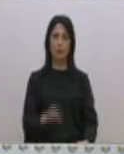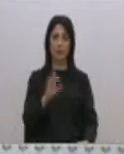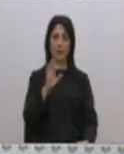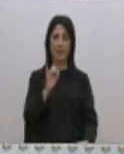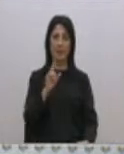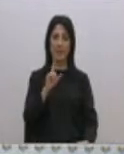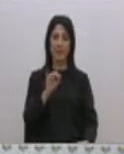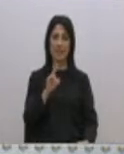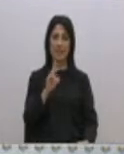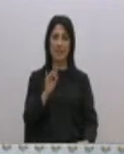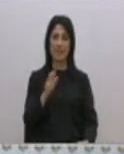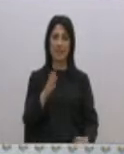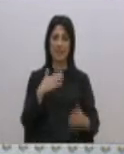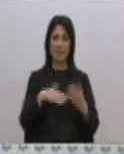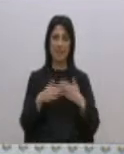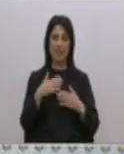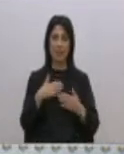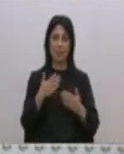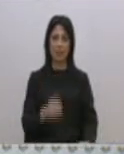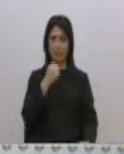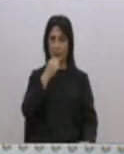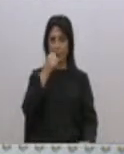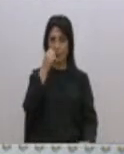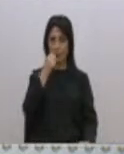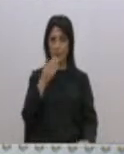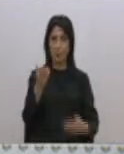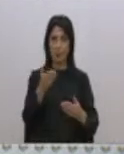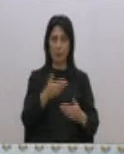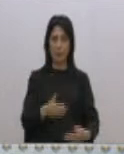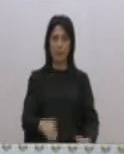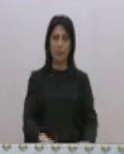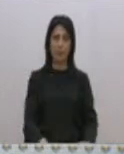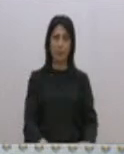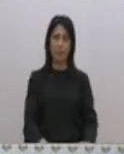ქიზიყელებს განსაკუთრებით სიხარულით. Მადლობებისთვის.